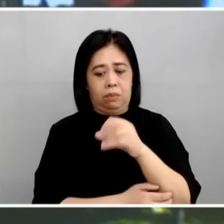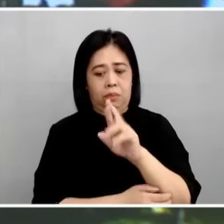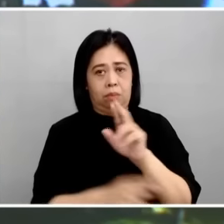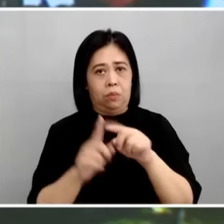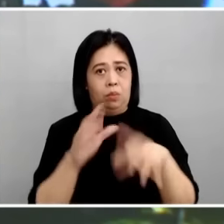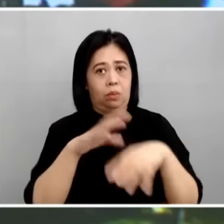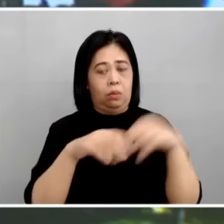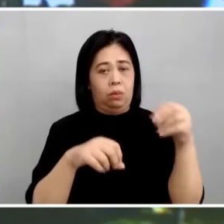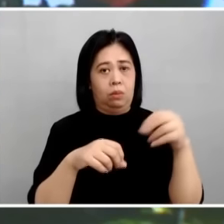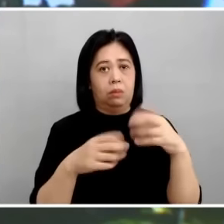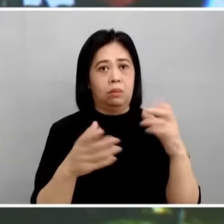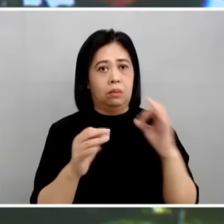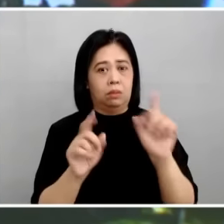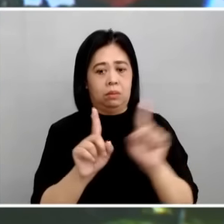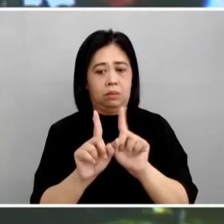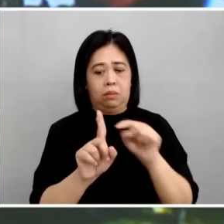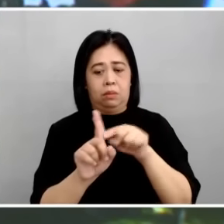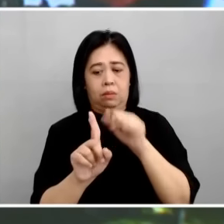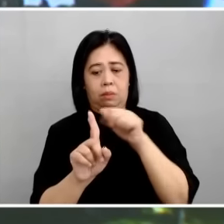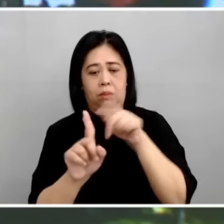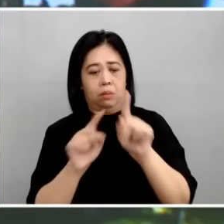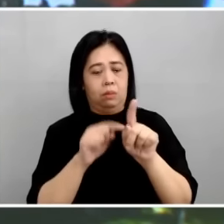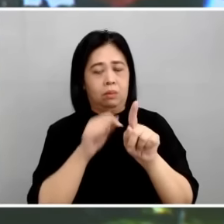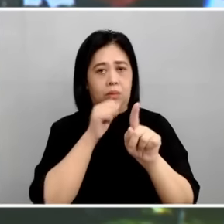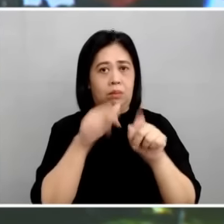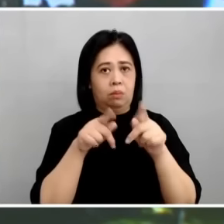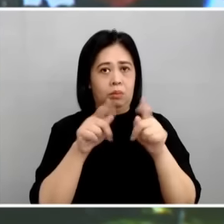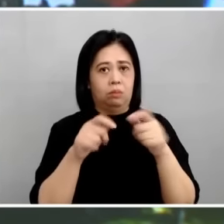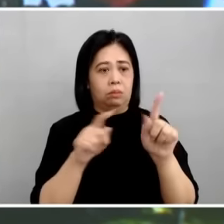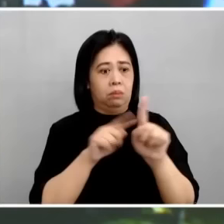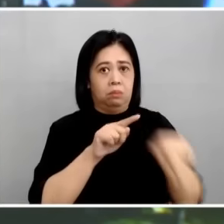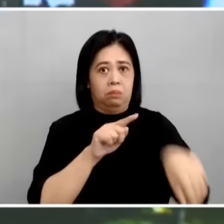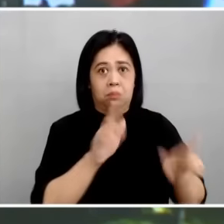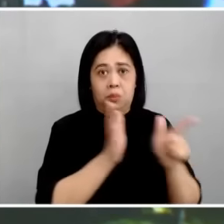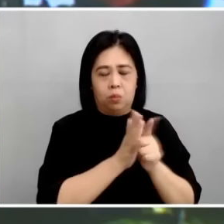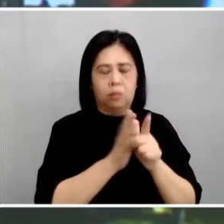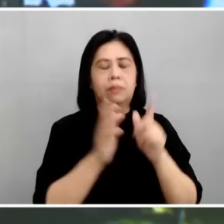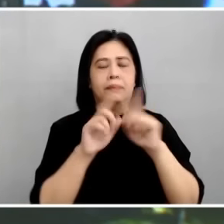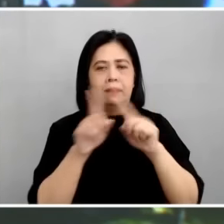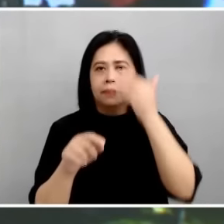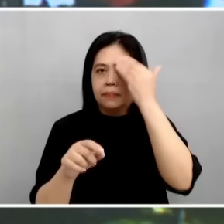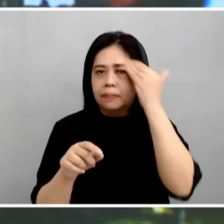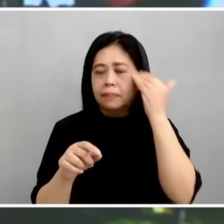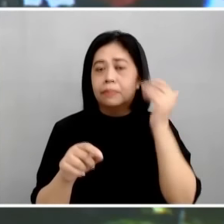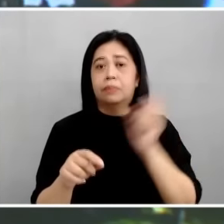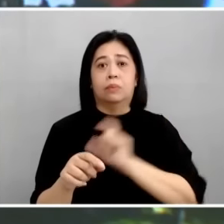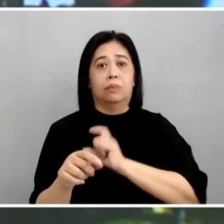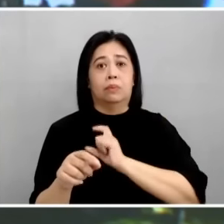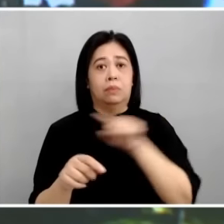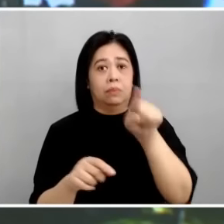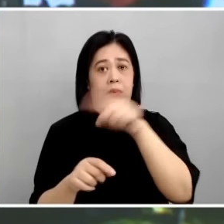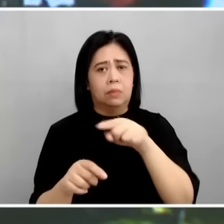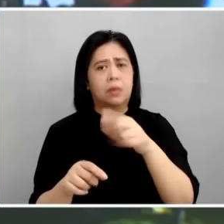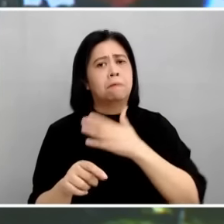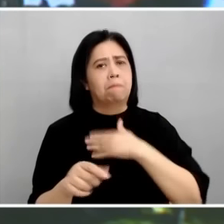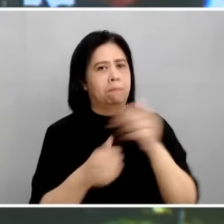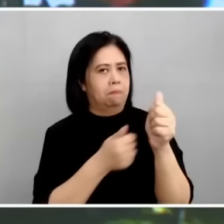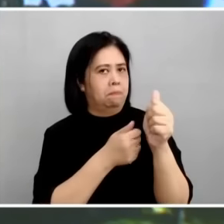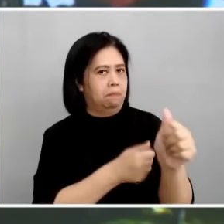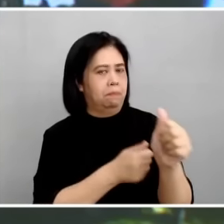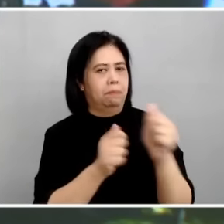outside residential A4 sa panahon ng ECQ. Pero ang pakiusap ng pulisya sa publiko sumunod lamang sa